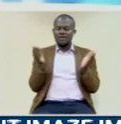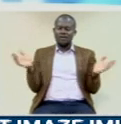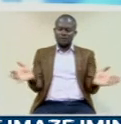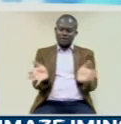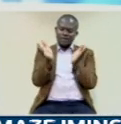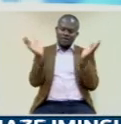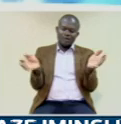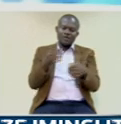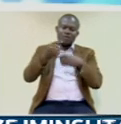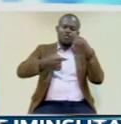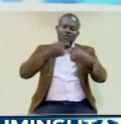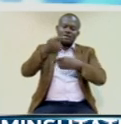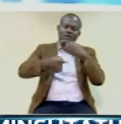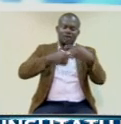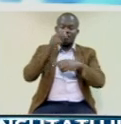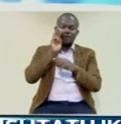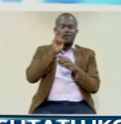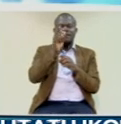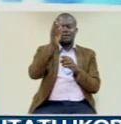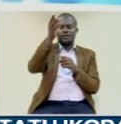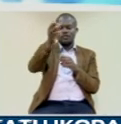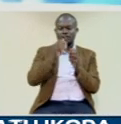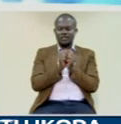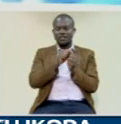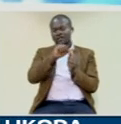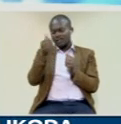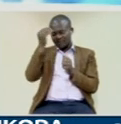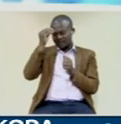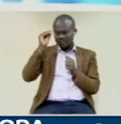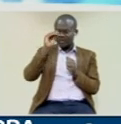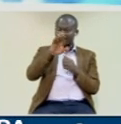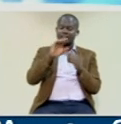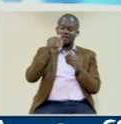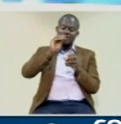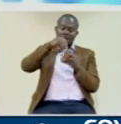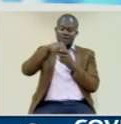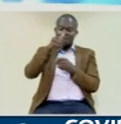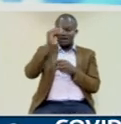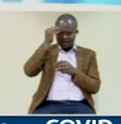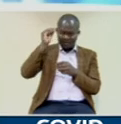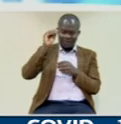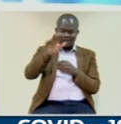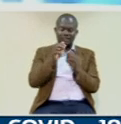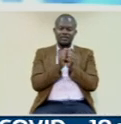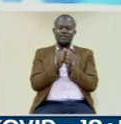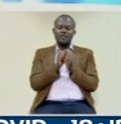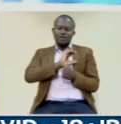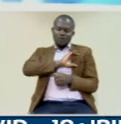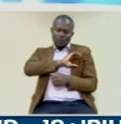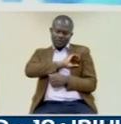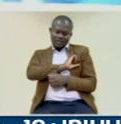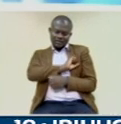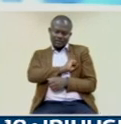Tubakangurira gukomeza kureba imbere. Ubundi butumwa, ikindi cyari gikubiye muri ubwo butumwa, ni